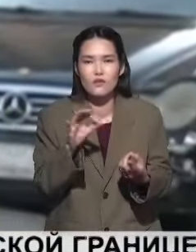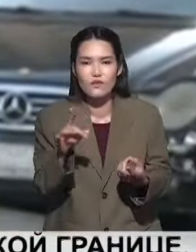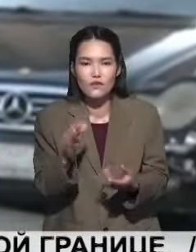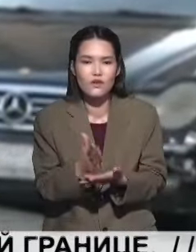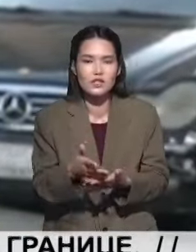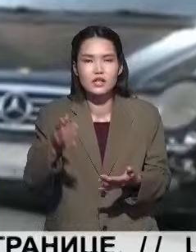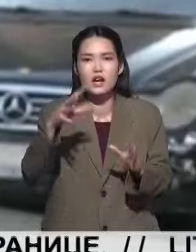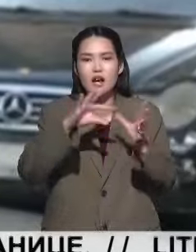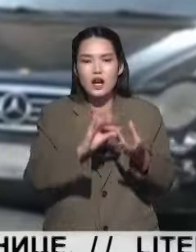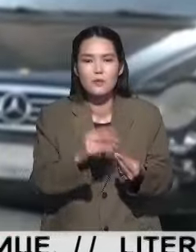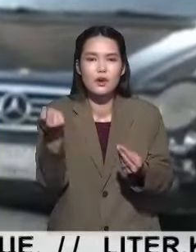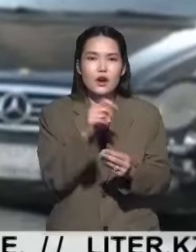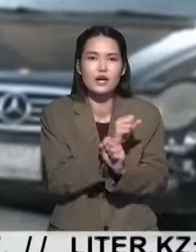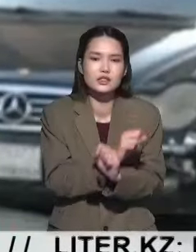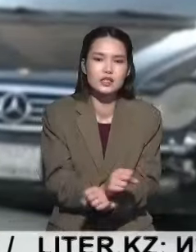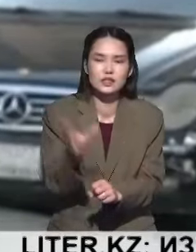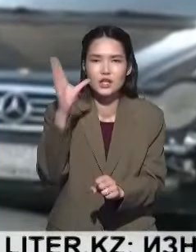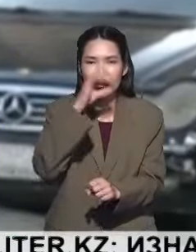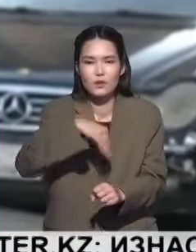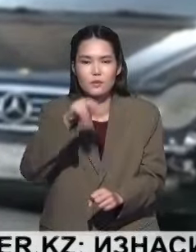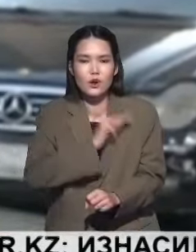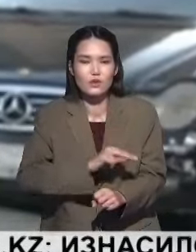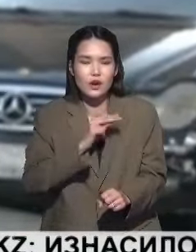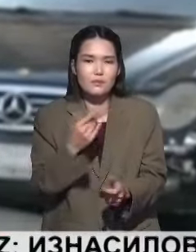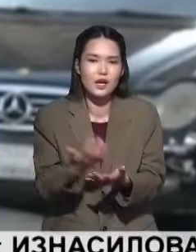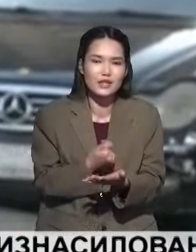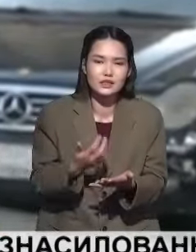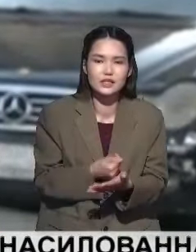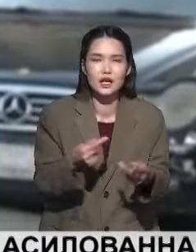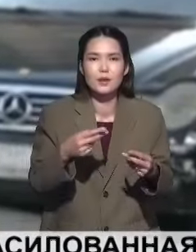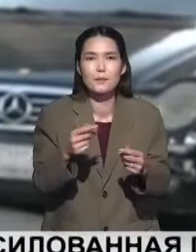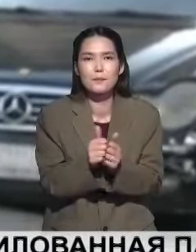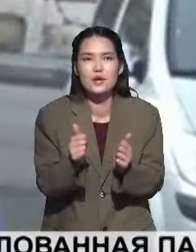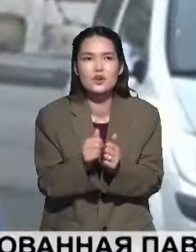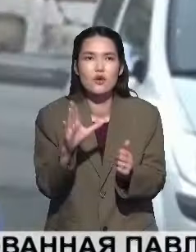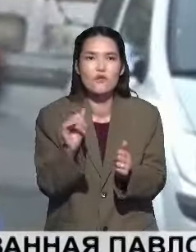может остановить войну в Ливане, и он будет работать над этим и добиваться мира на Ближнем Востоке.